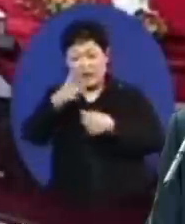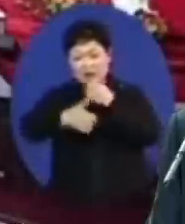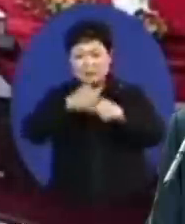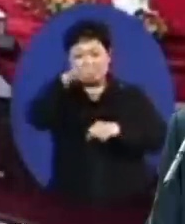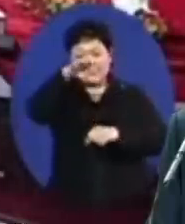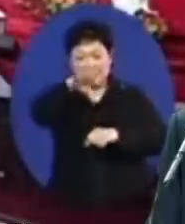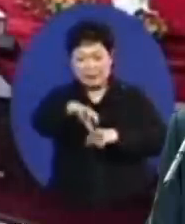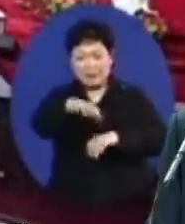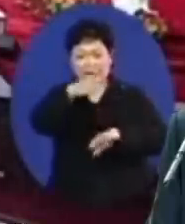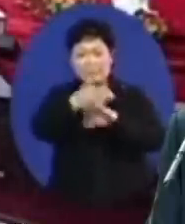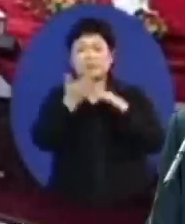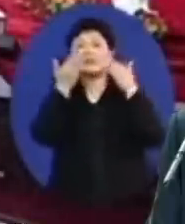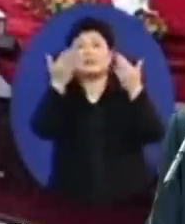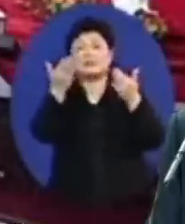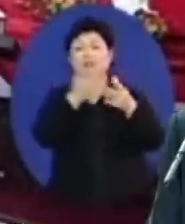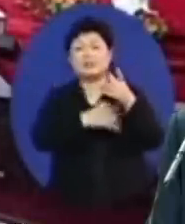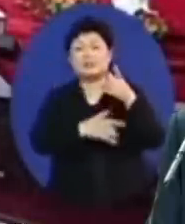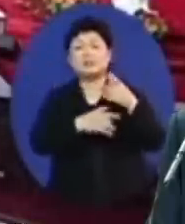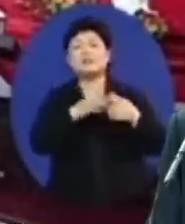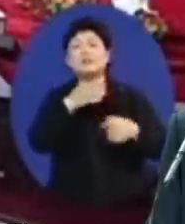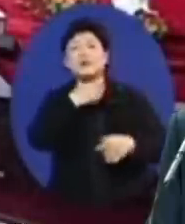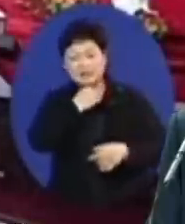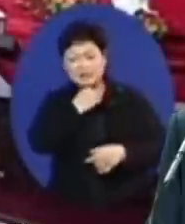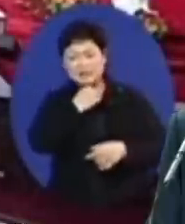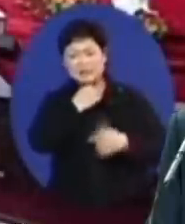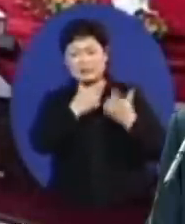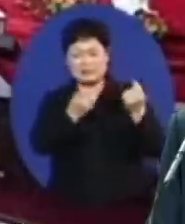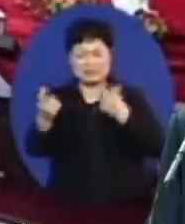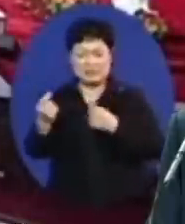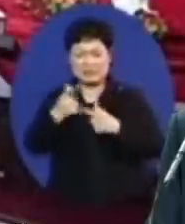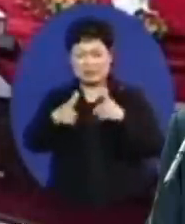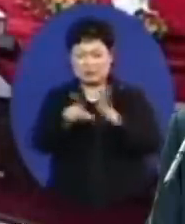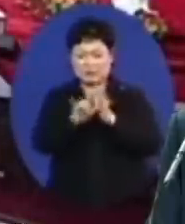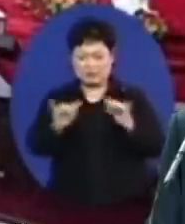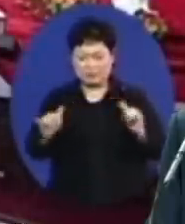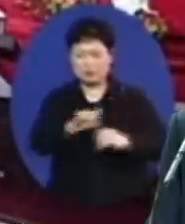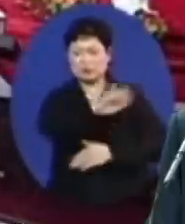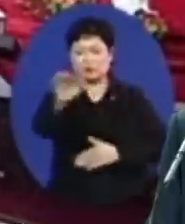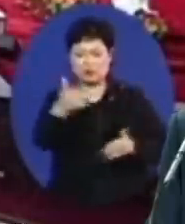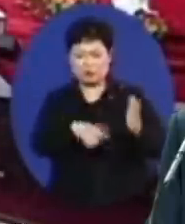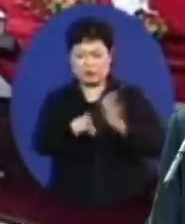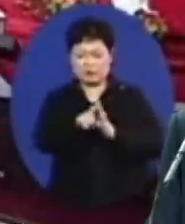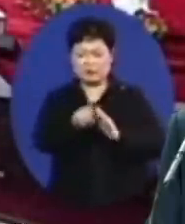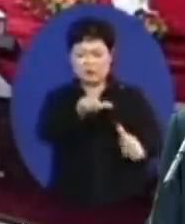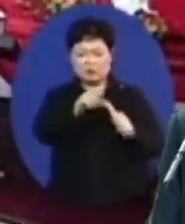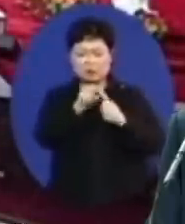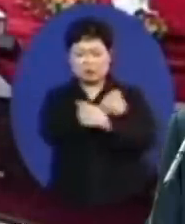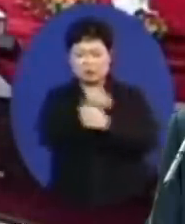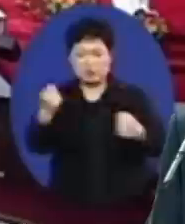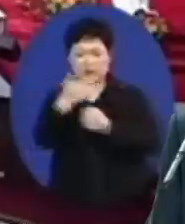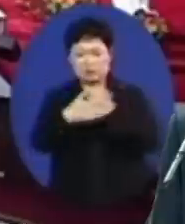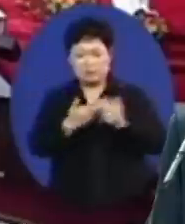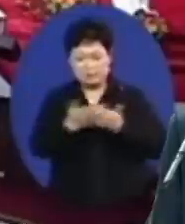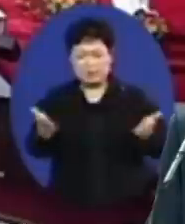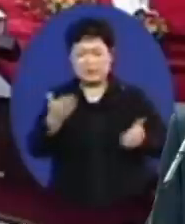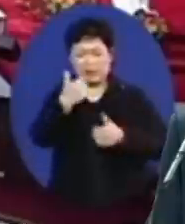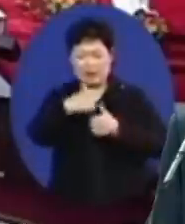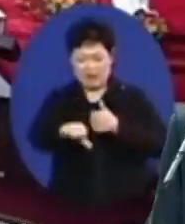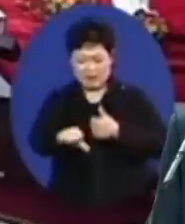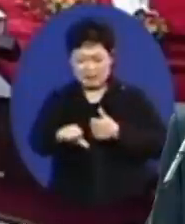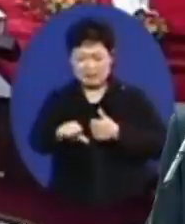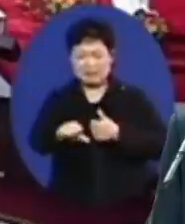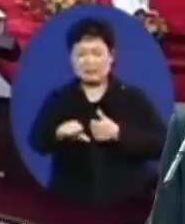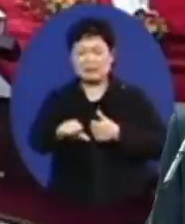것입니다. 더구나 우리 예수 믿는 사람은 우리를 위해서 구속의 은총을 베풀으신 아버지와 아들 예수님께